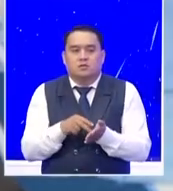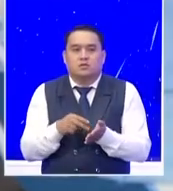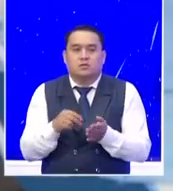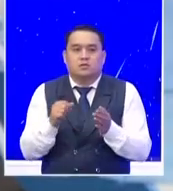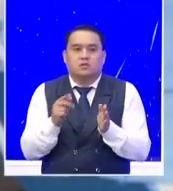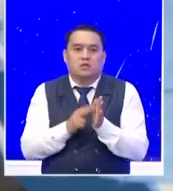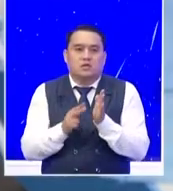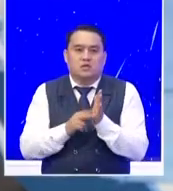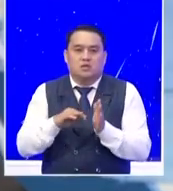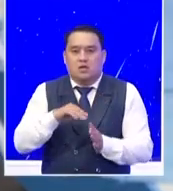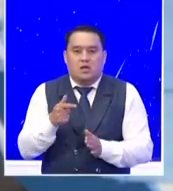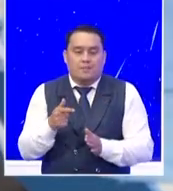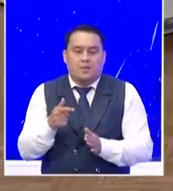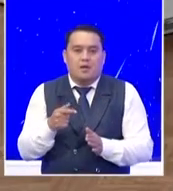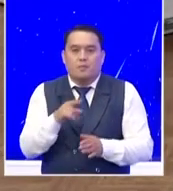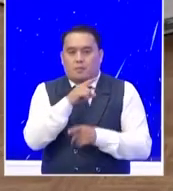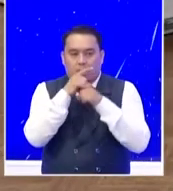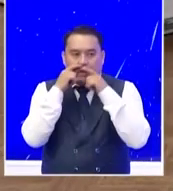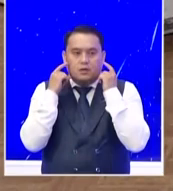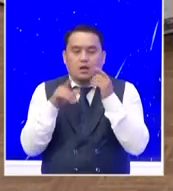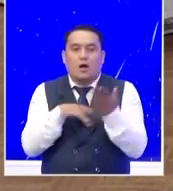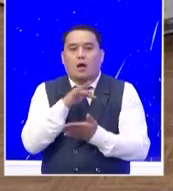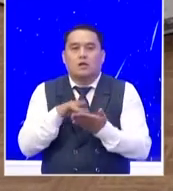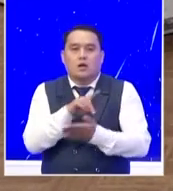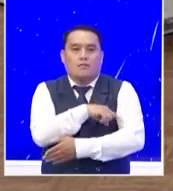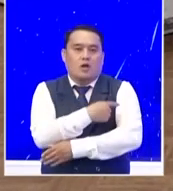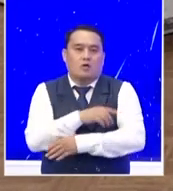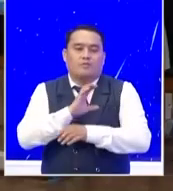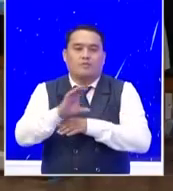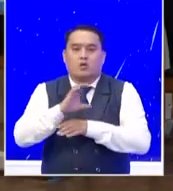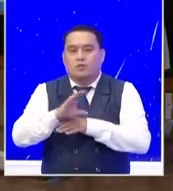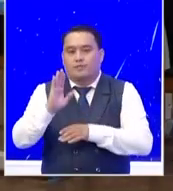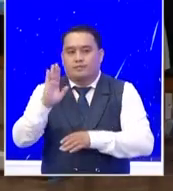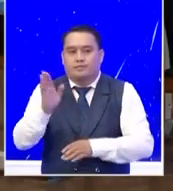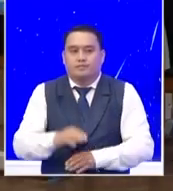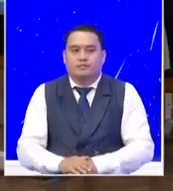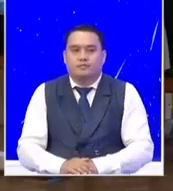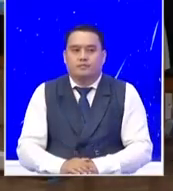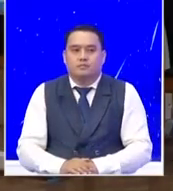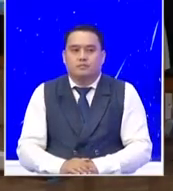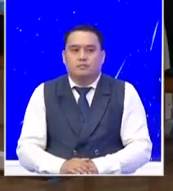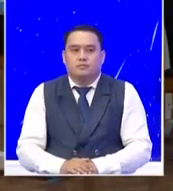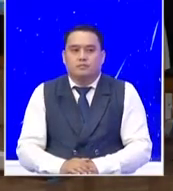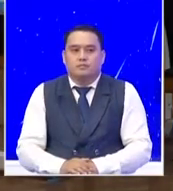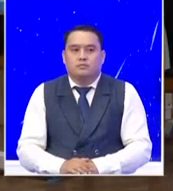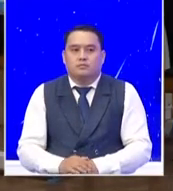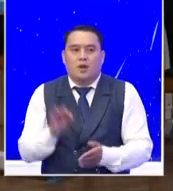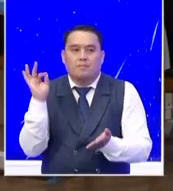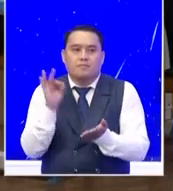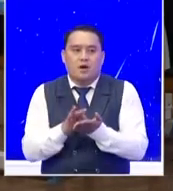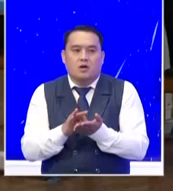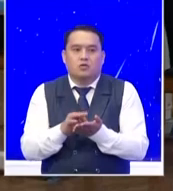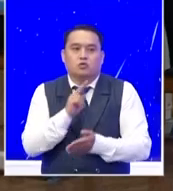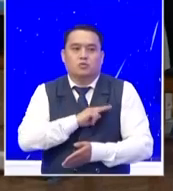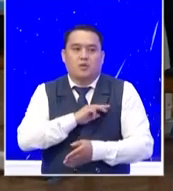қолжетімді. 80 теңге. Медициналық бетперделер қаладағы дәріханаларға таратылады. Негізгі мақсаты на карантин кезінде халықты жұмыспен